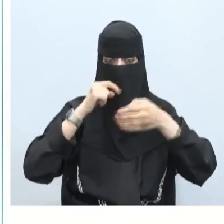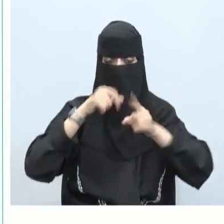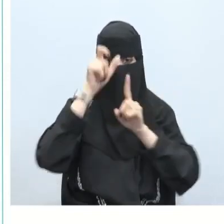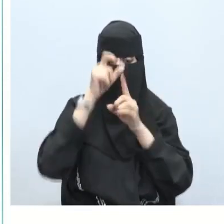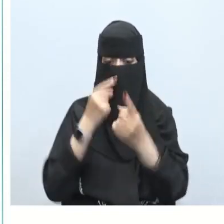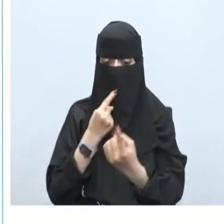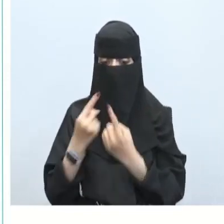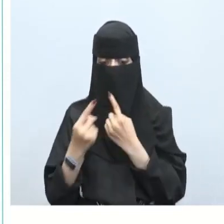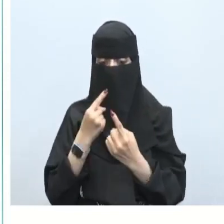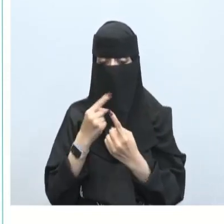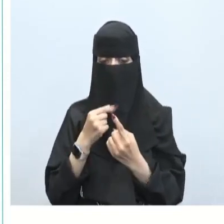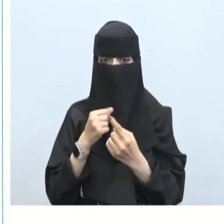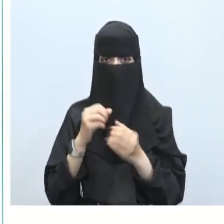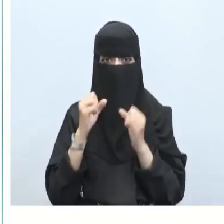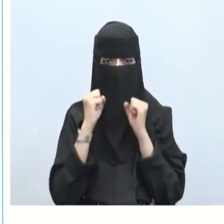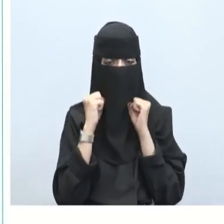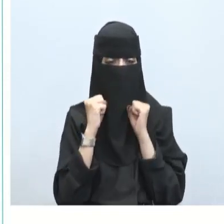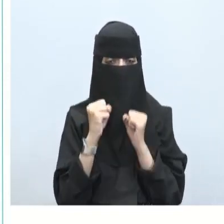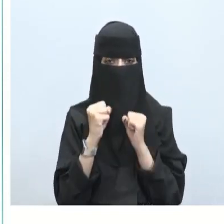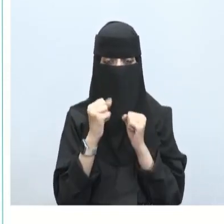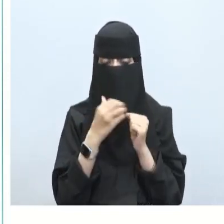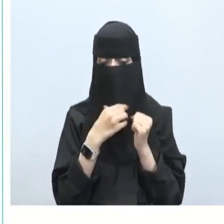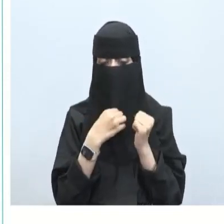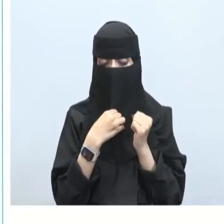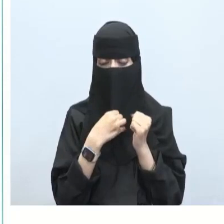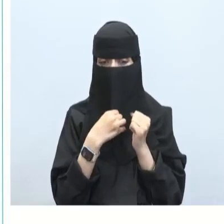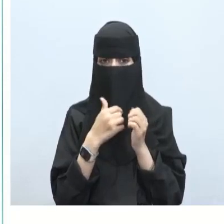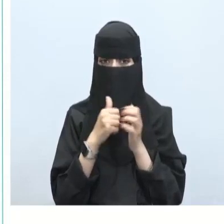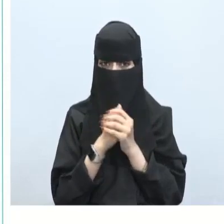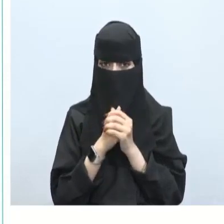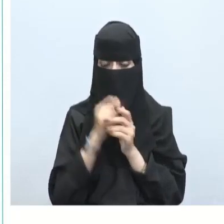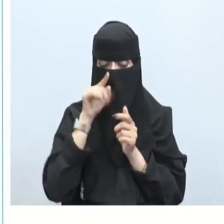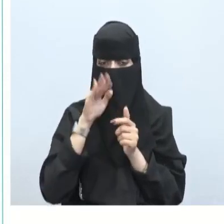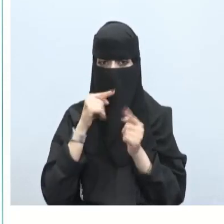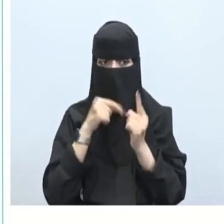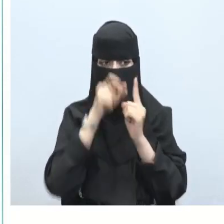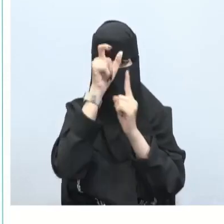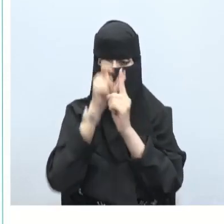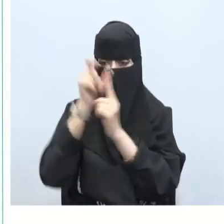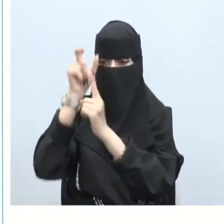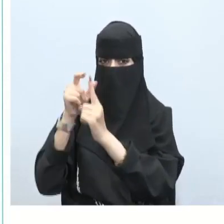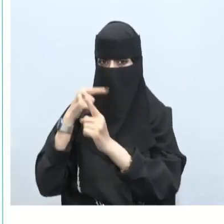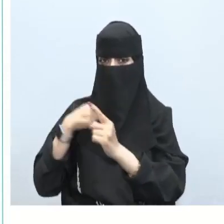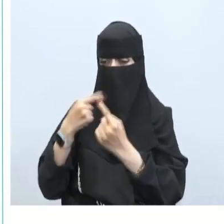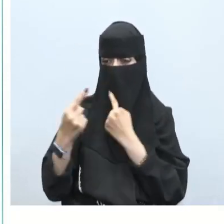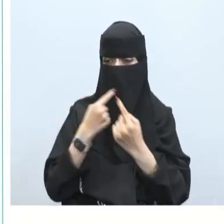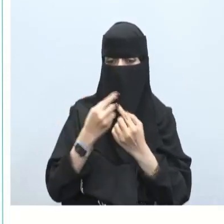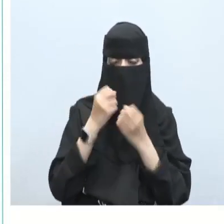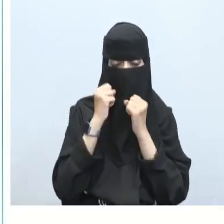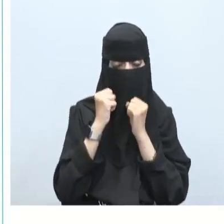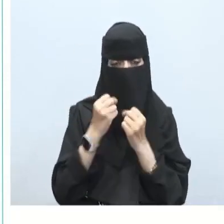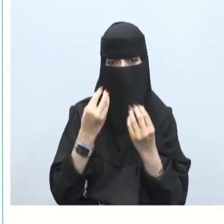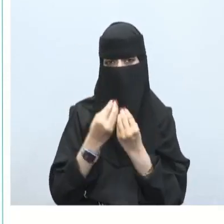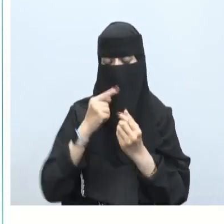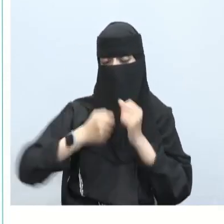شبكه اداره سلاسل الامداد هي قائمه على علاقات المتينه الناجحه وبالتالي لابد